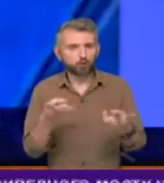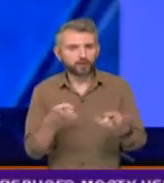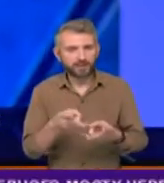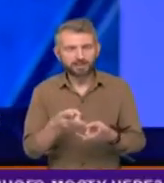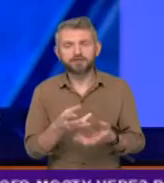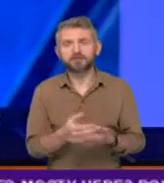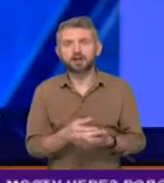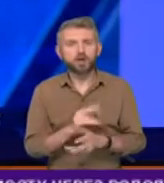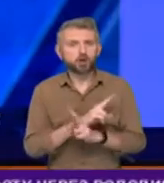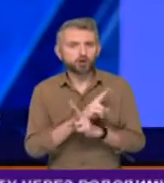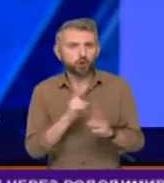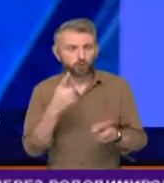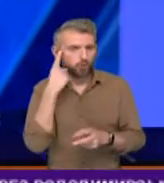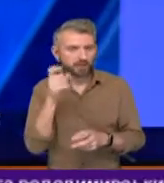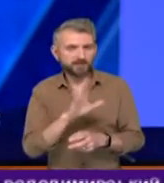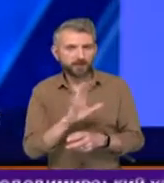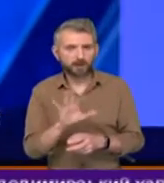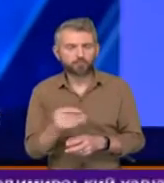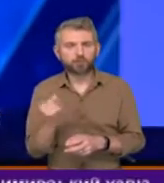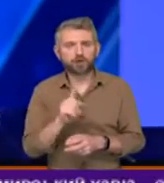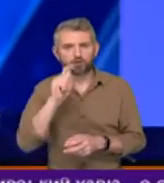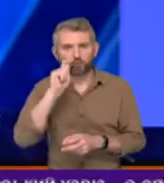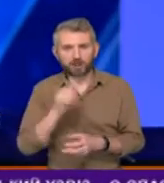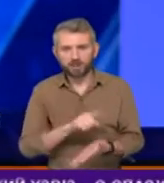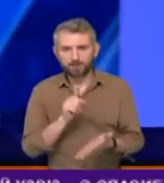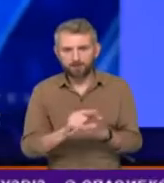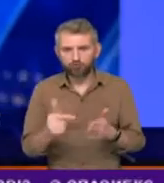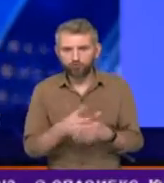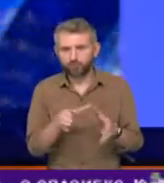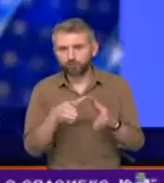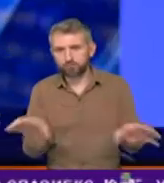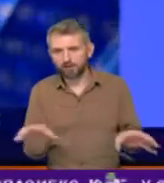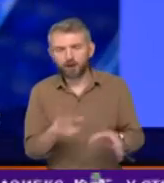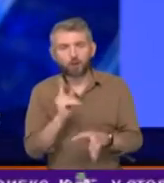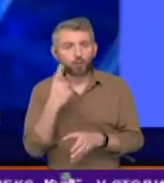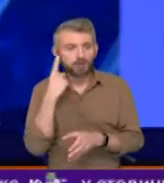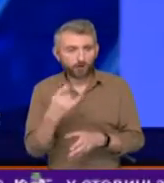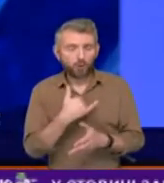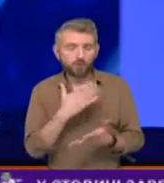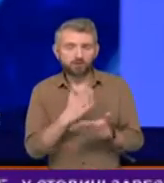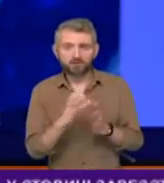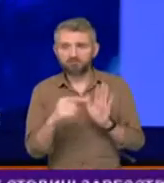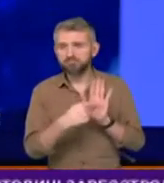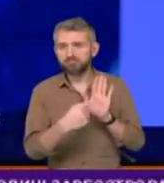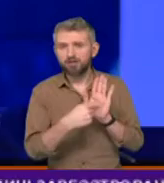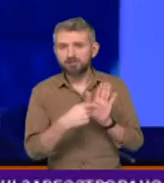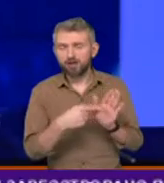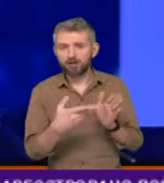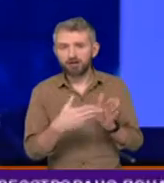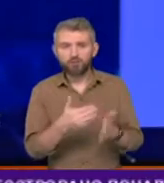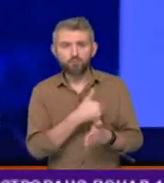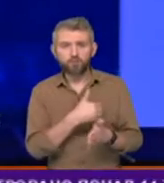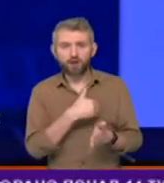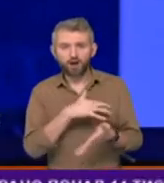і доречність. І ніхто не заявляє про те, що Україна має знову розпастися, а хто заявляє, то там є в нас стаття про посягання на територіальну цілісність